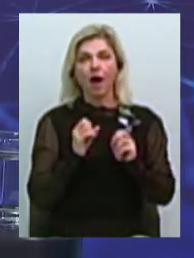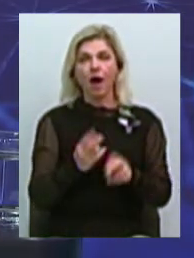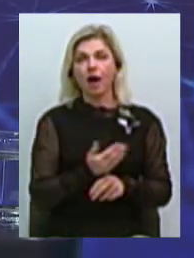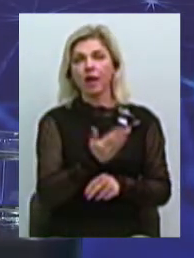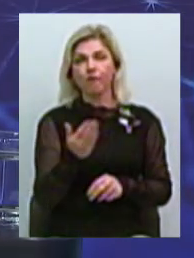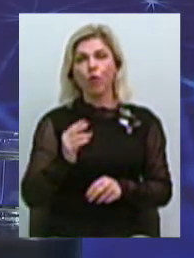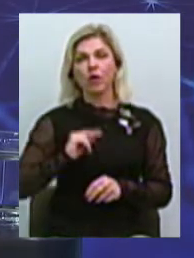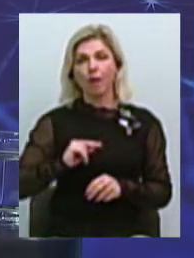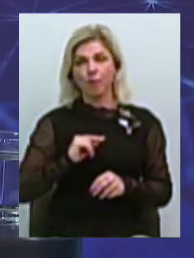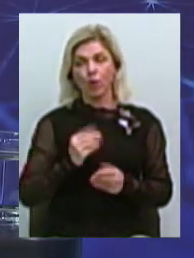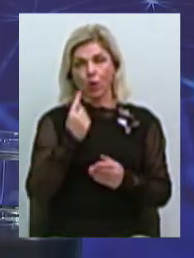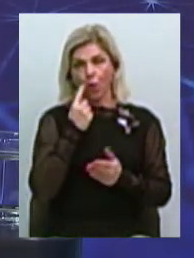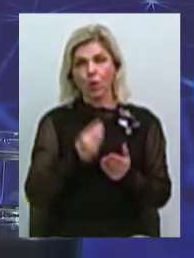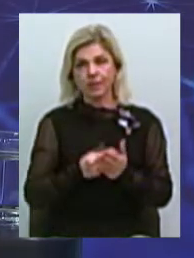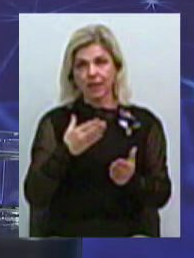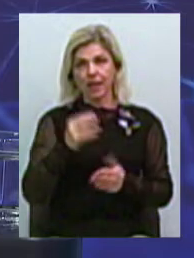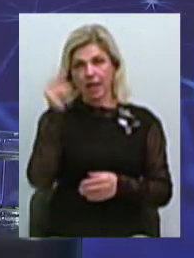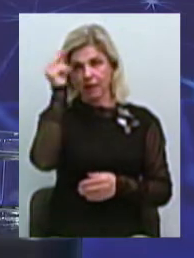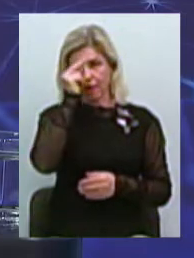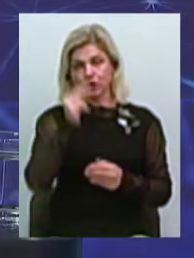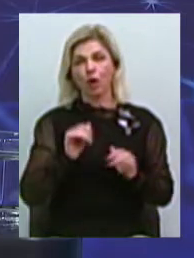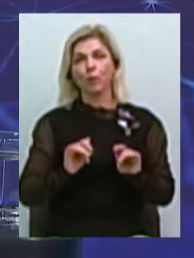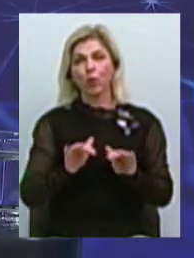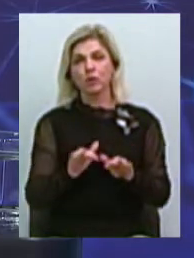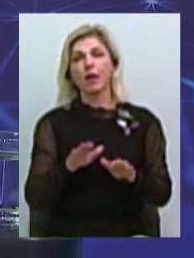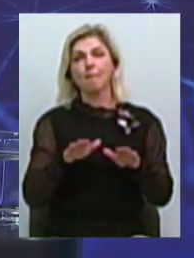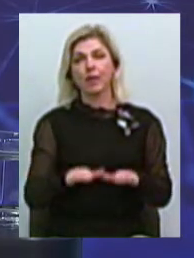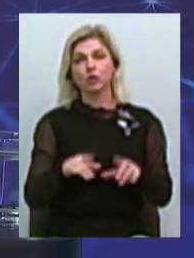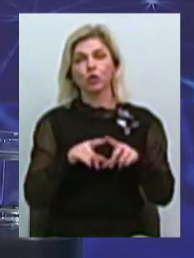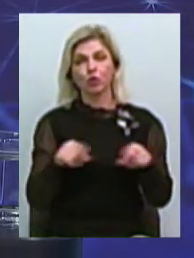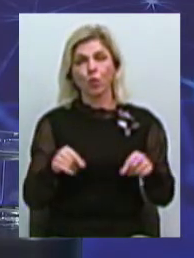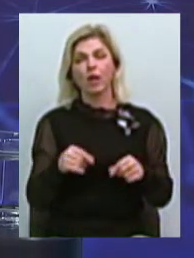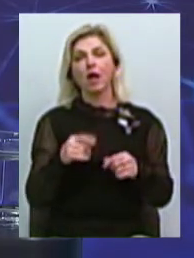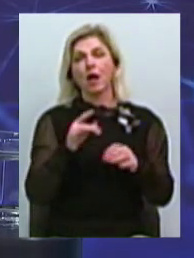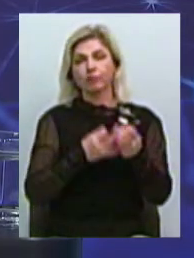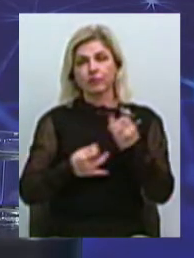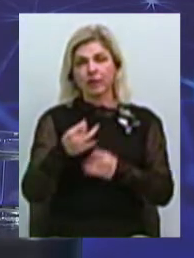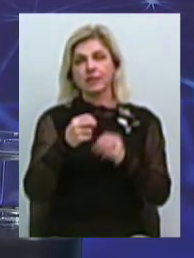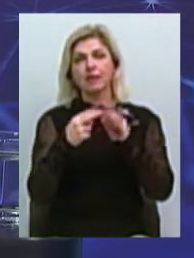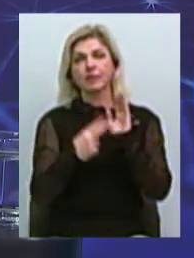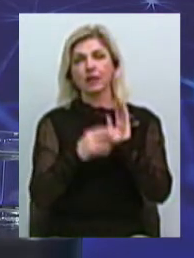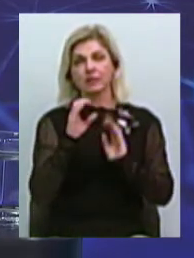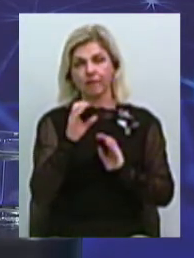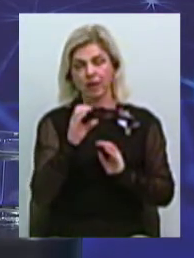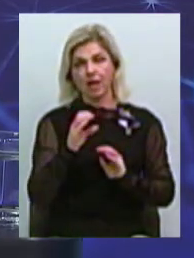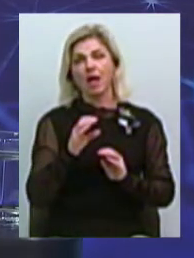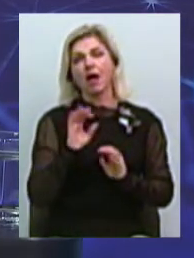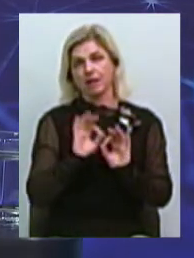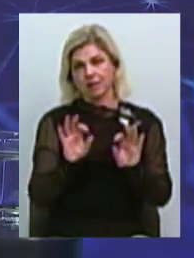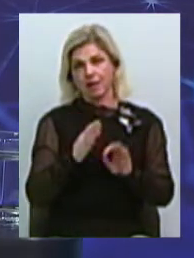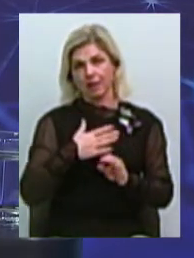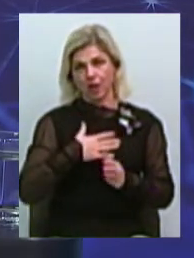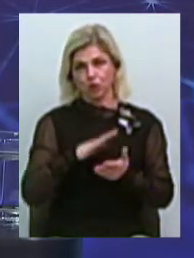оцінюють організацію навчального процесу у місцевих школах, йшлося 17 вересня в матеріалі Вікторії Чернявської та